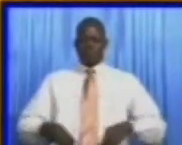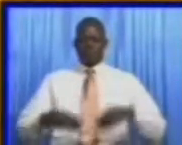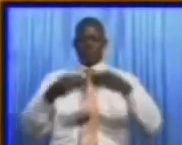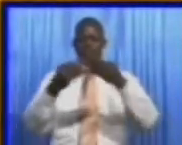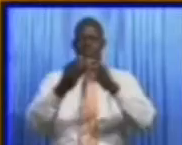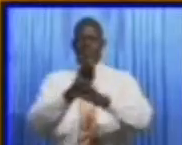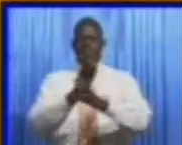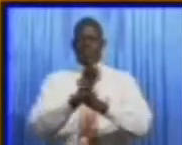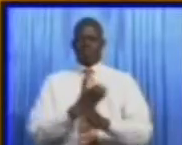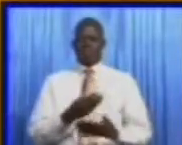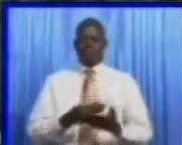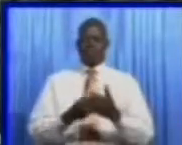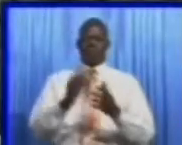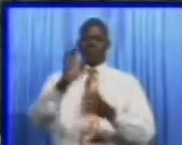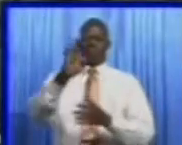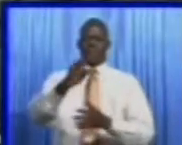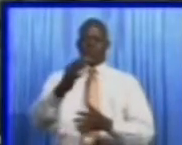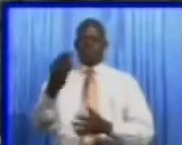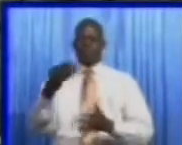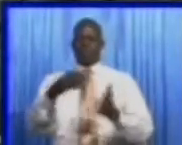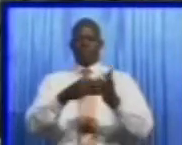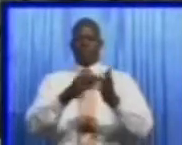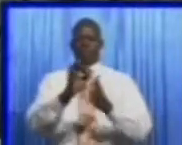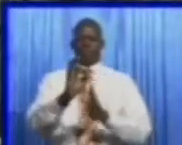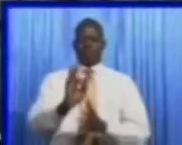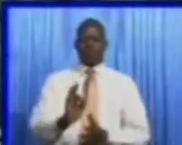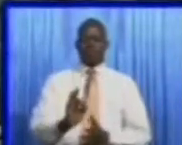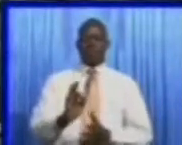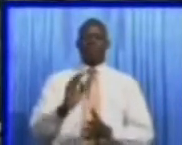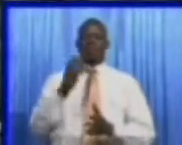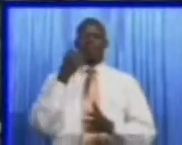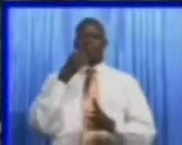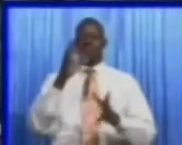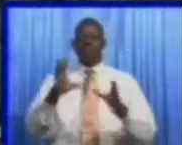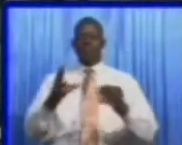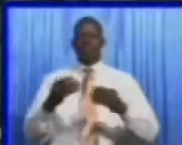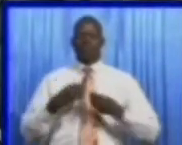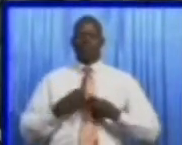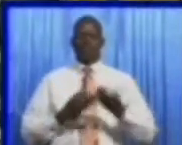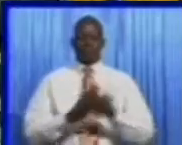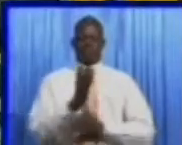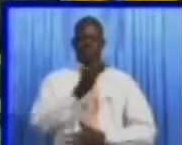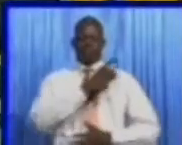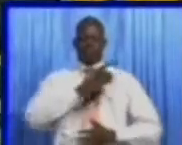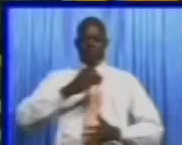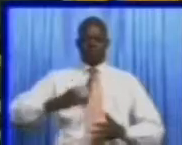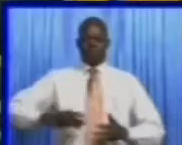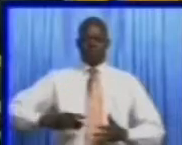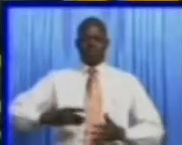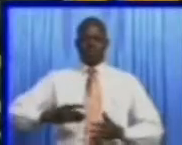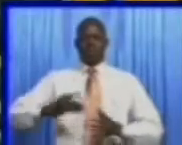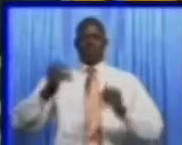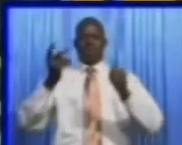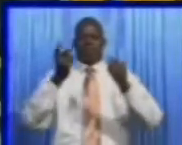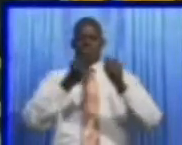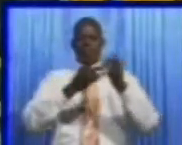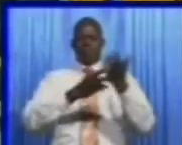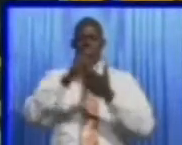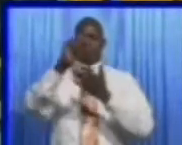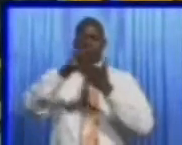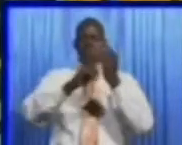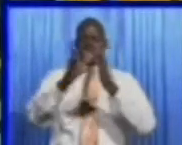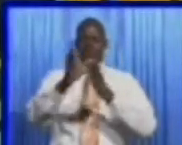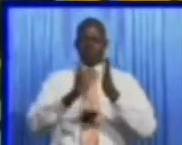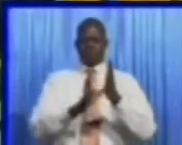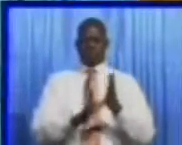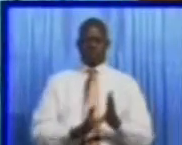montant global de plus de 44 milliards de nos francs qui ont été adoptés par les députés. Le premier projet de loi a trait